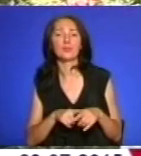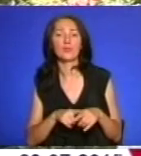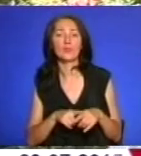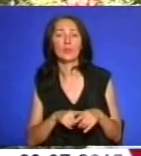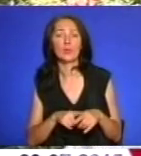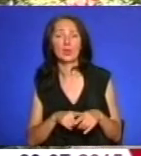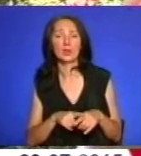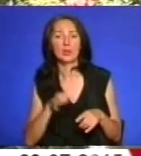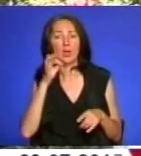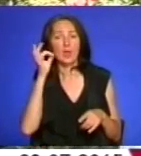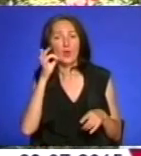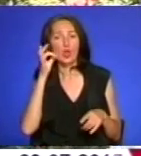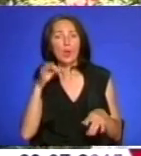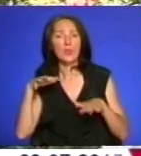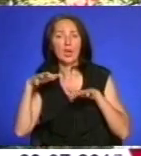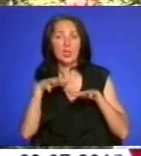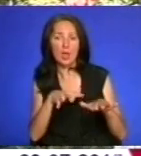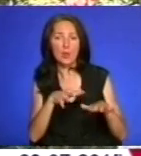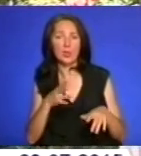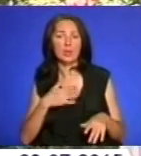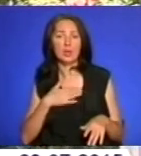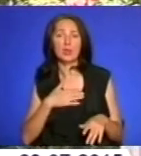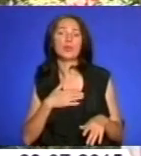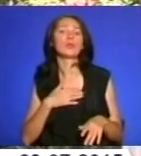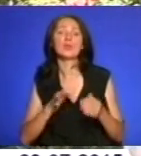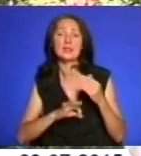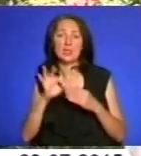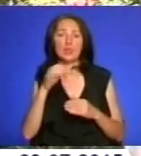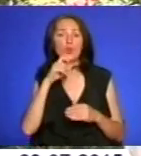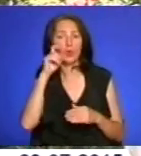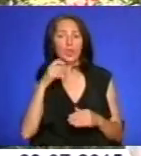вероломний напад на нашу східну Україну, на наші землі.